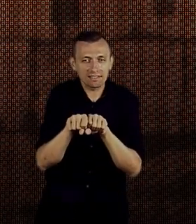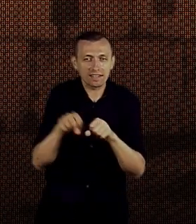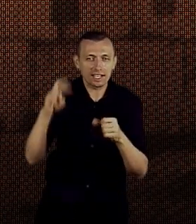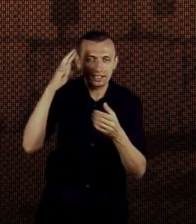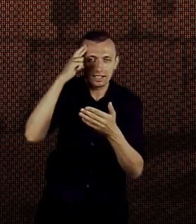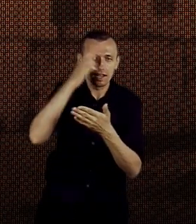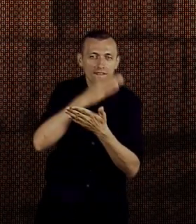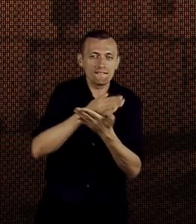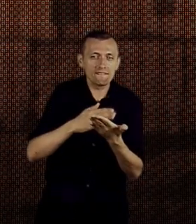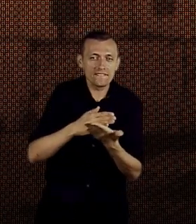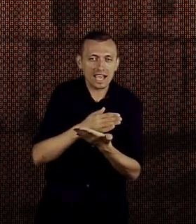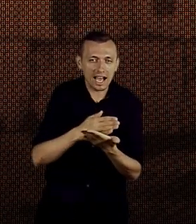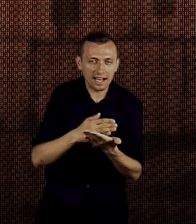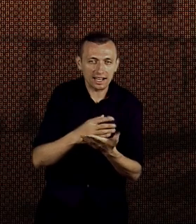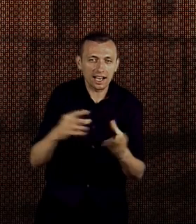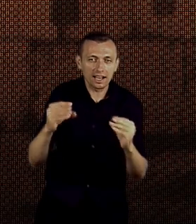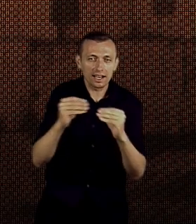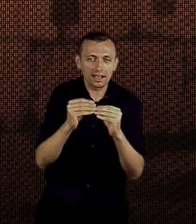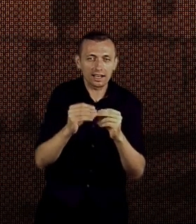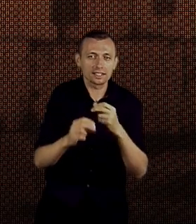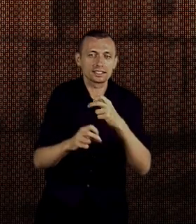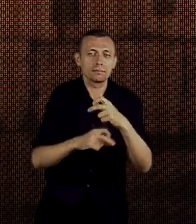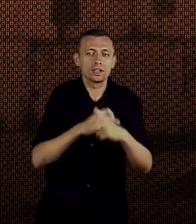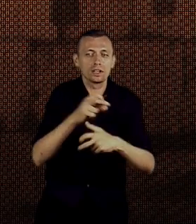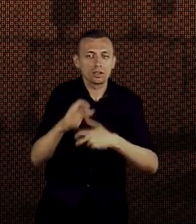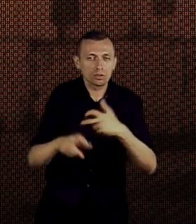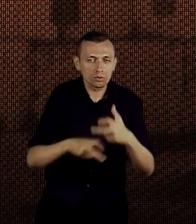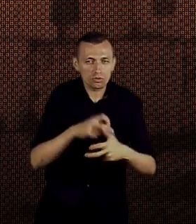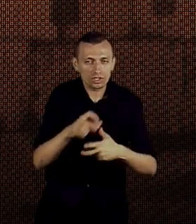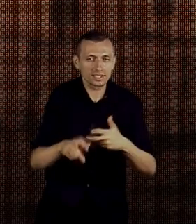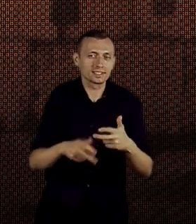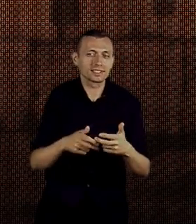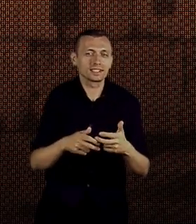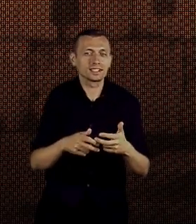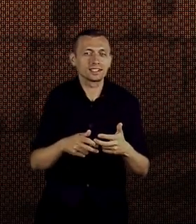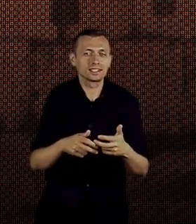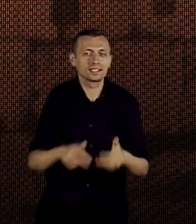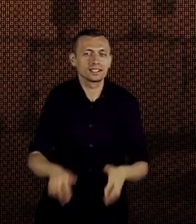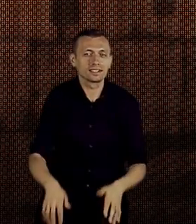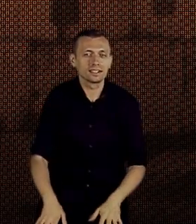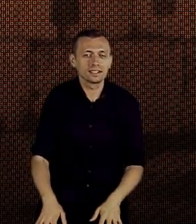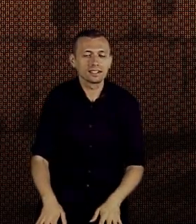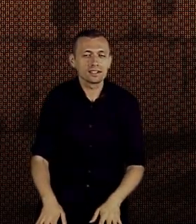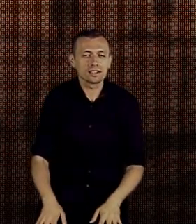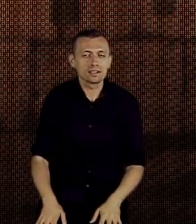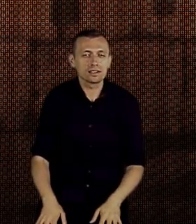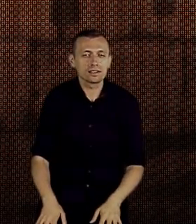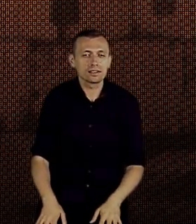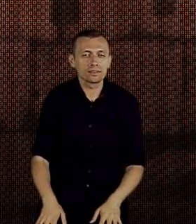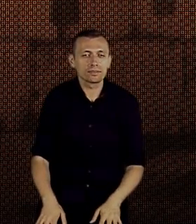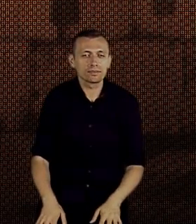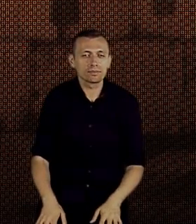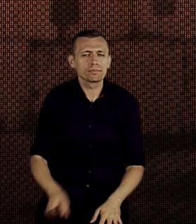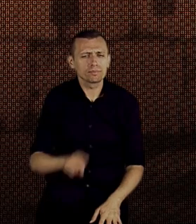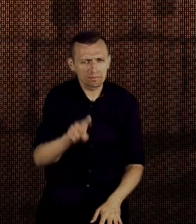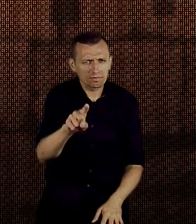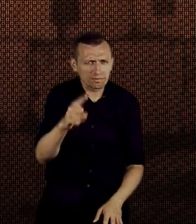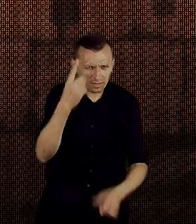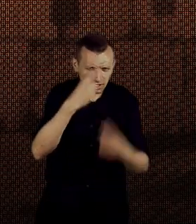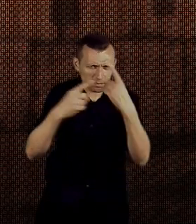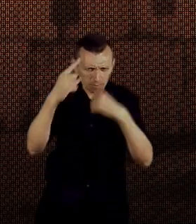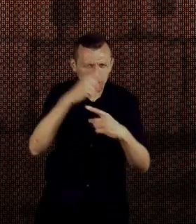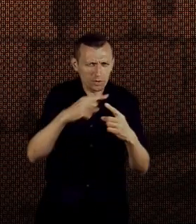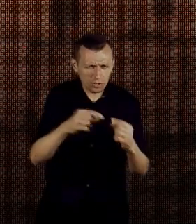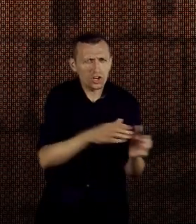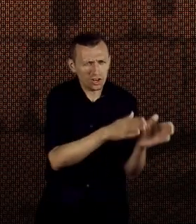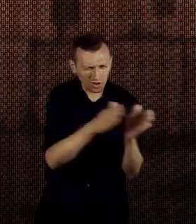ważną rzeczą jest zastanowienie się nad taką myślą. Czy jestem dzisiaj gotowy powiedzieć Bogu następujące